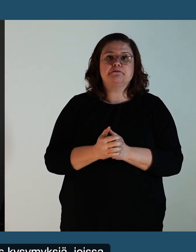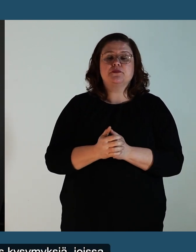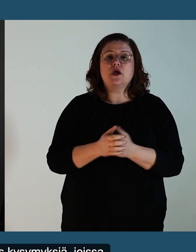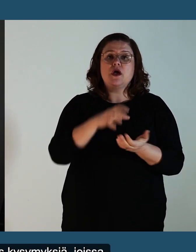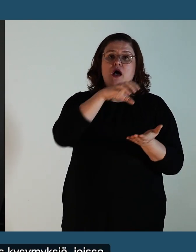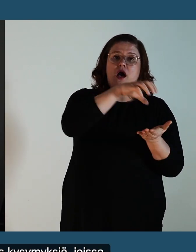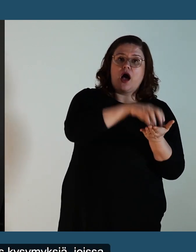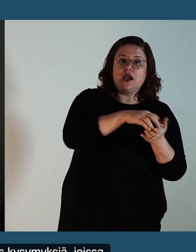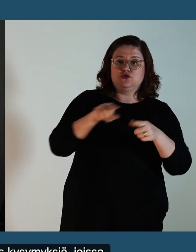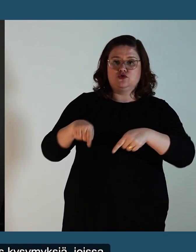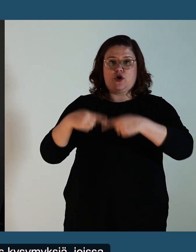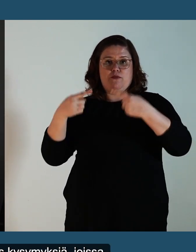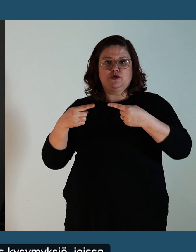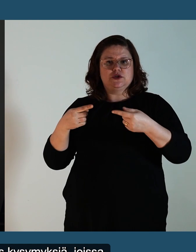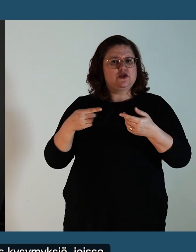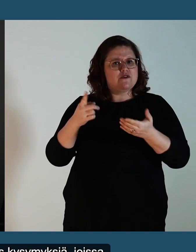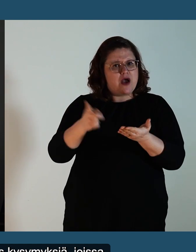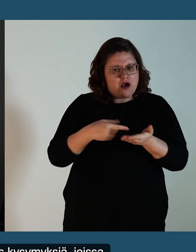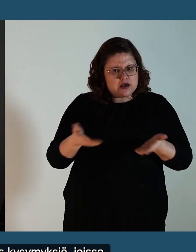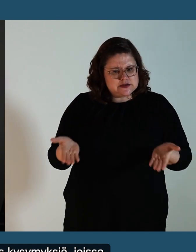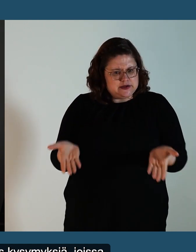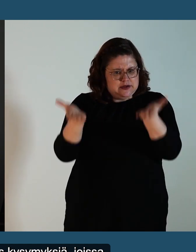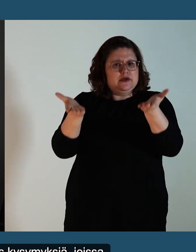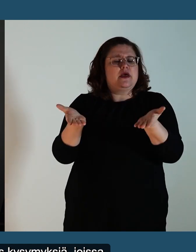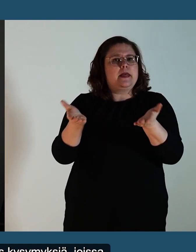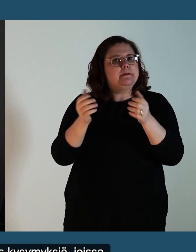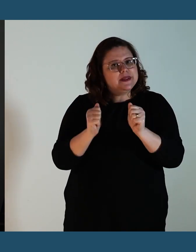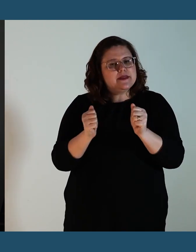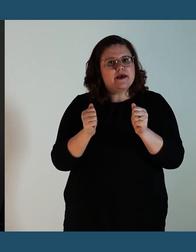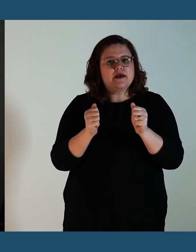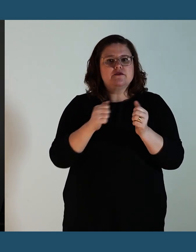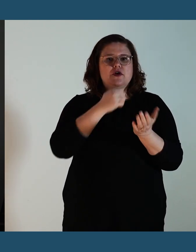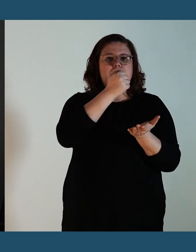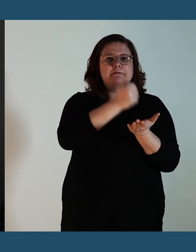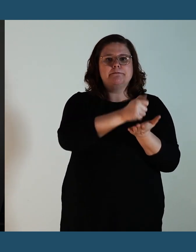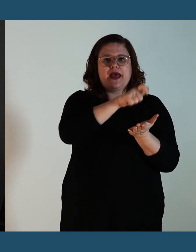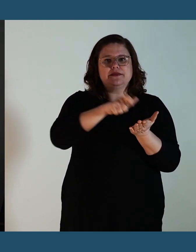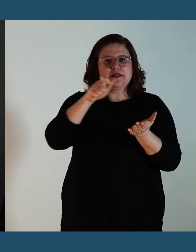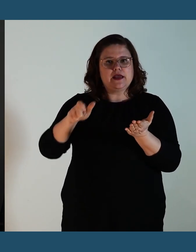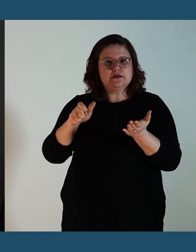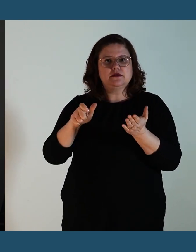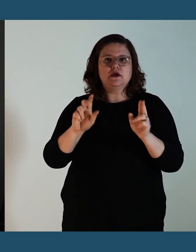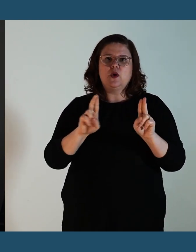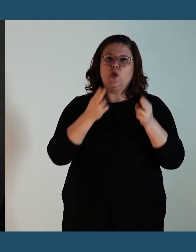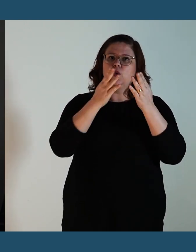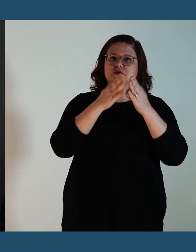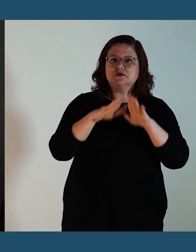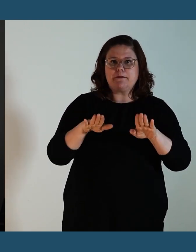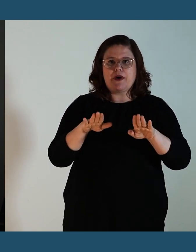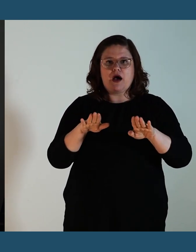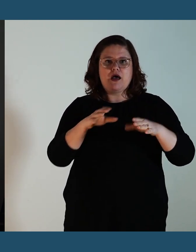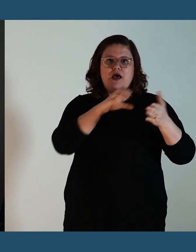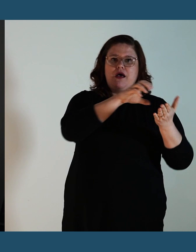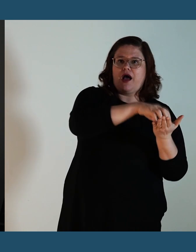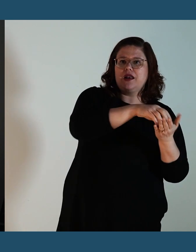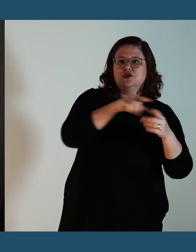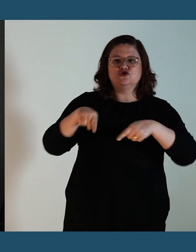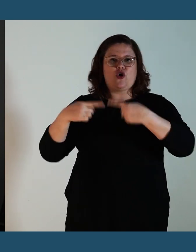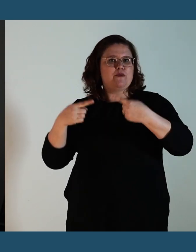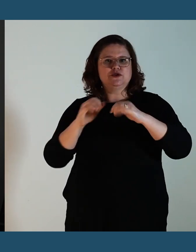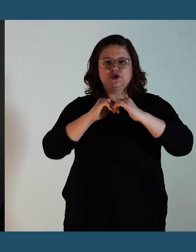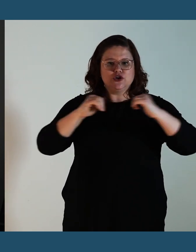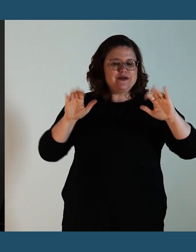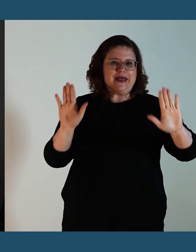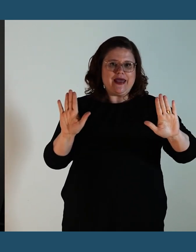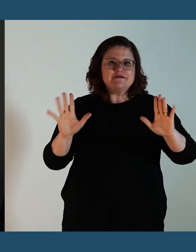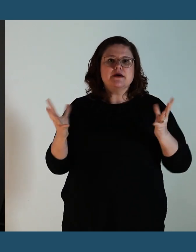ja oppositiorajoja siinä, että ehkä nämä on usein myös kysymyksiä, jossa päättäjien pitää löytää uudenlaisia jakolinjoja tullakseen yhteen ja